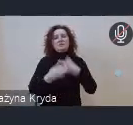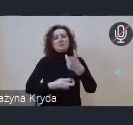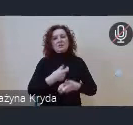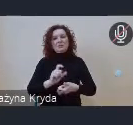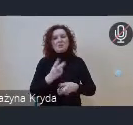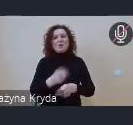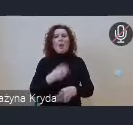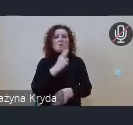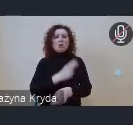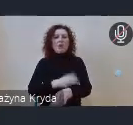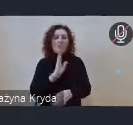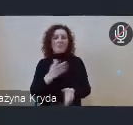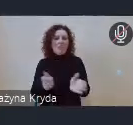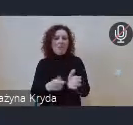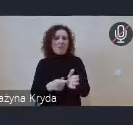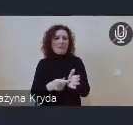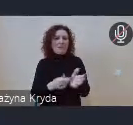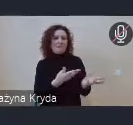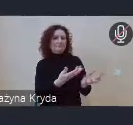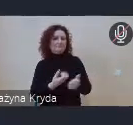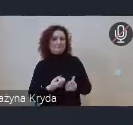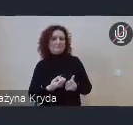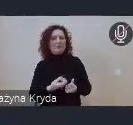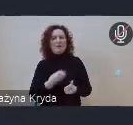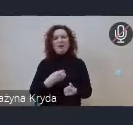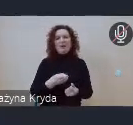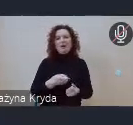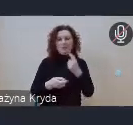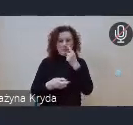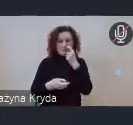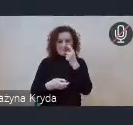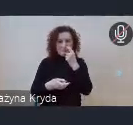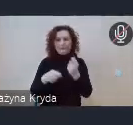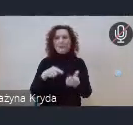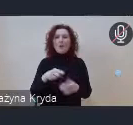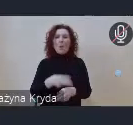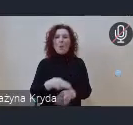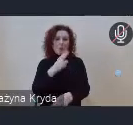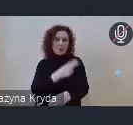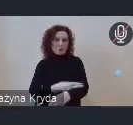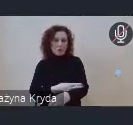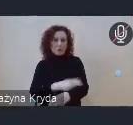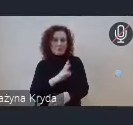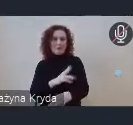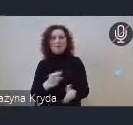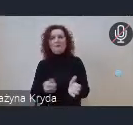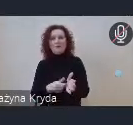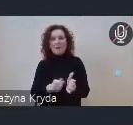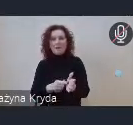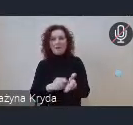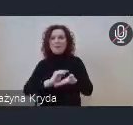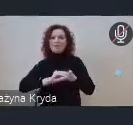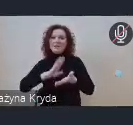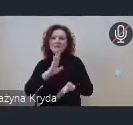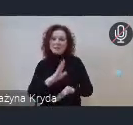Zgodnie z zapisem ustawy one powinny wymagać od was tego co jest zapisane w artykule szóstym ustawy czyli tak zwanych